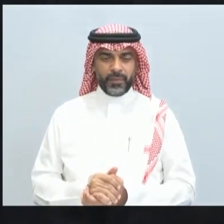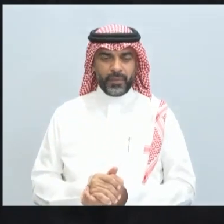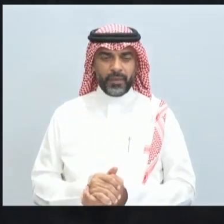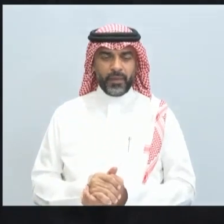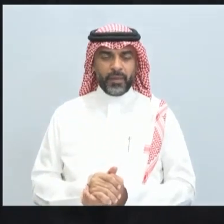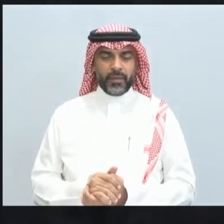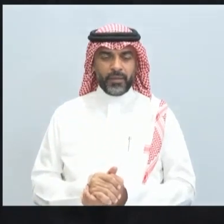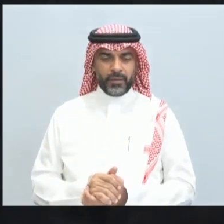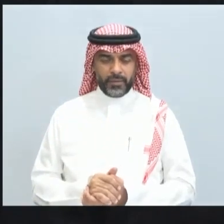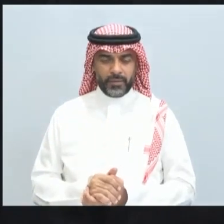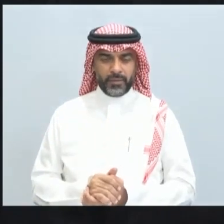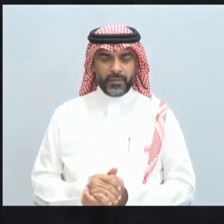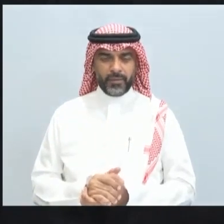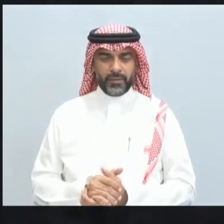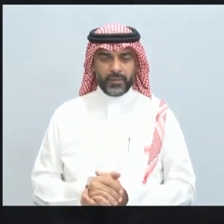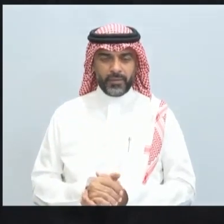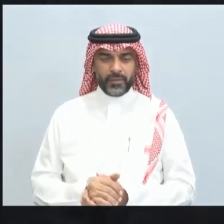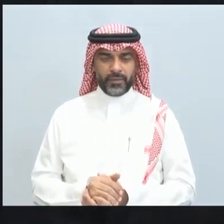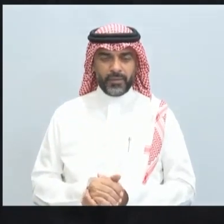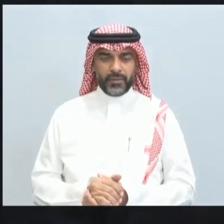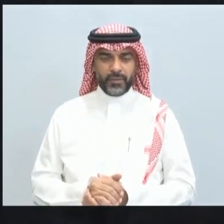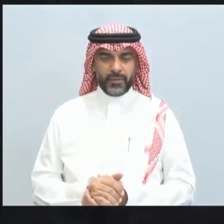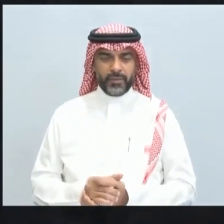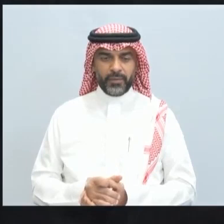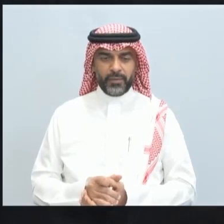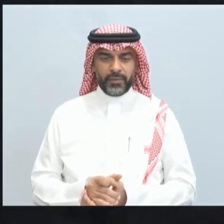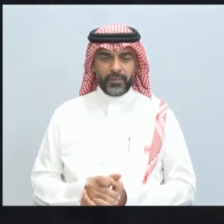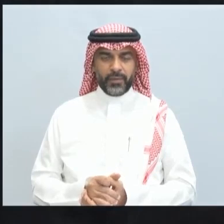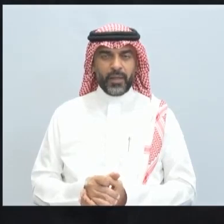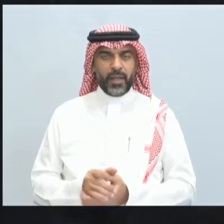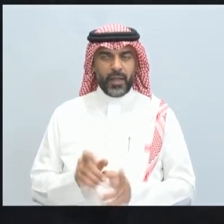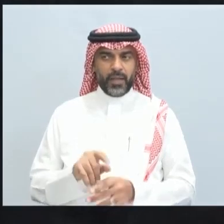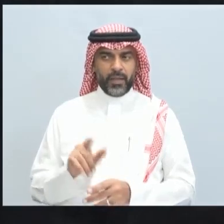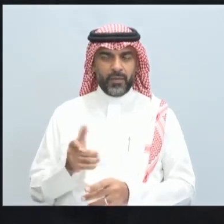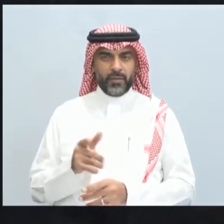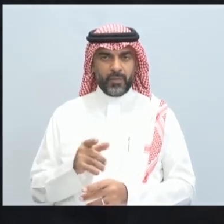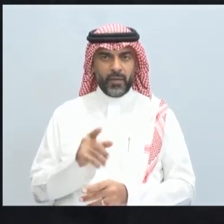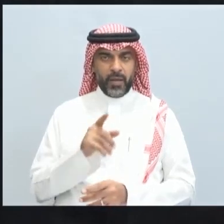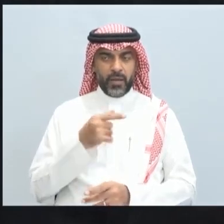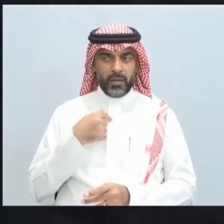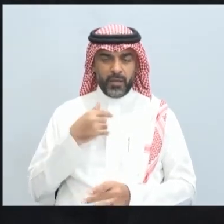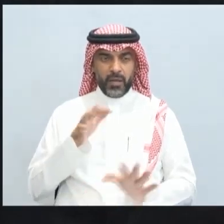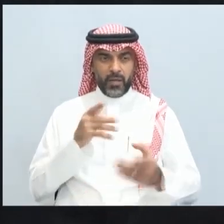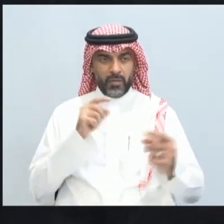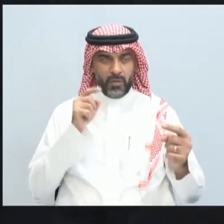عليهم ولا هم يحزنون ايضا من عاد وليا